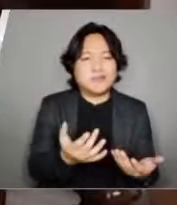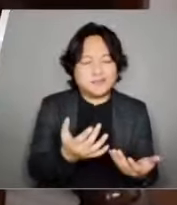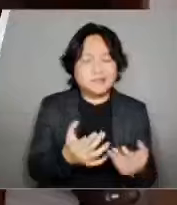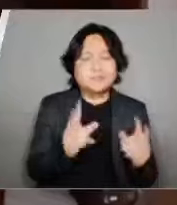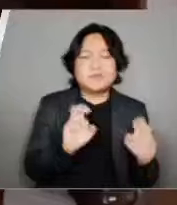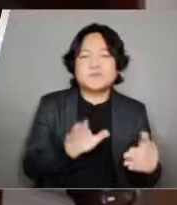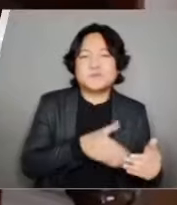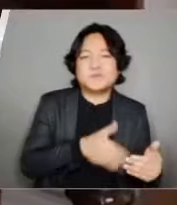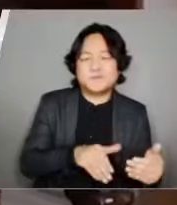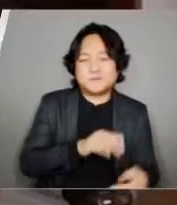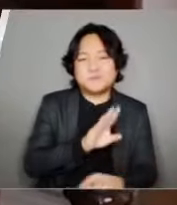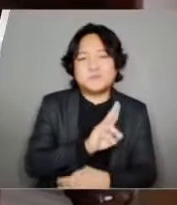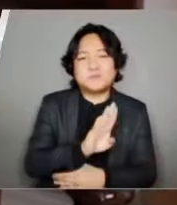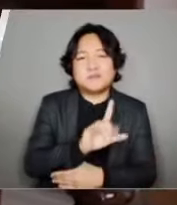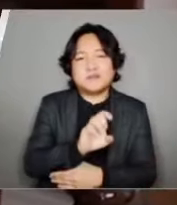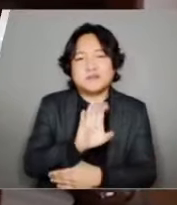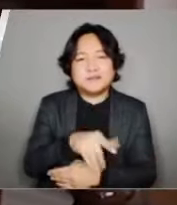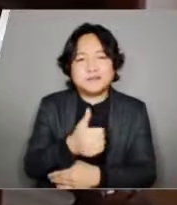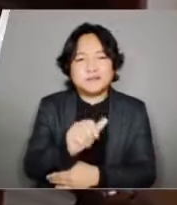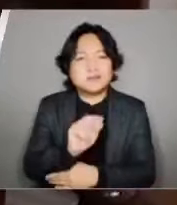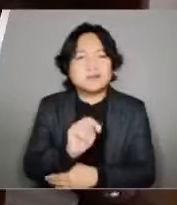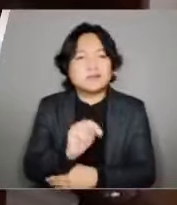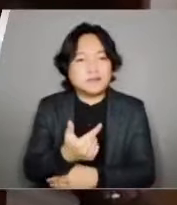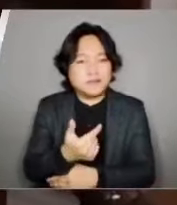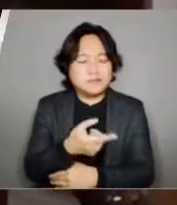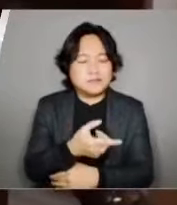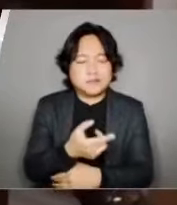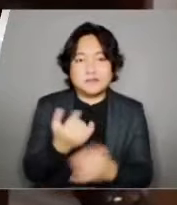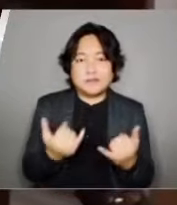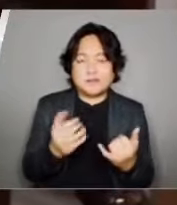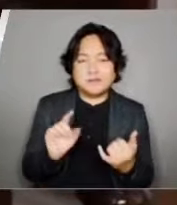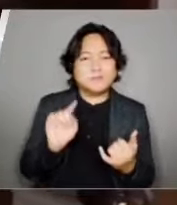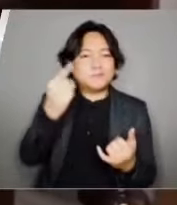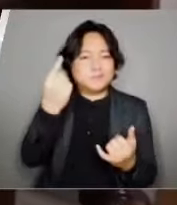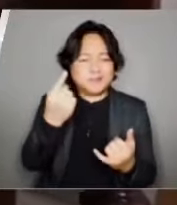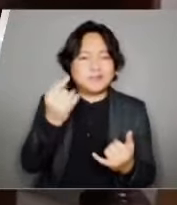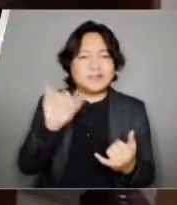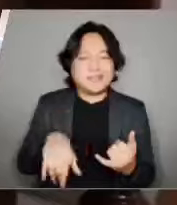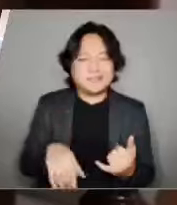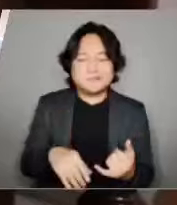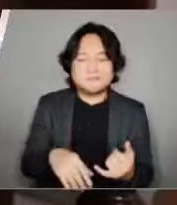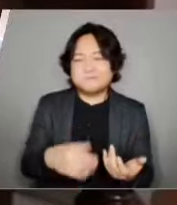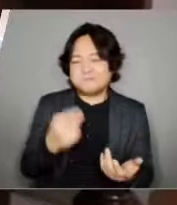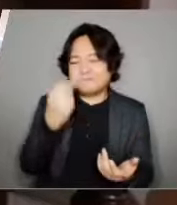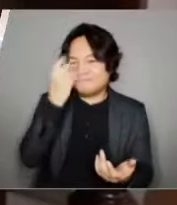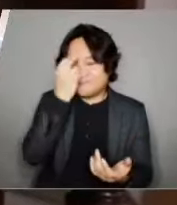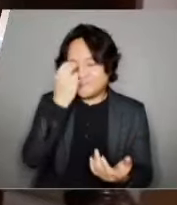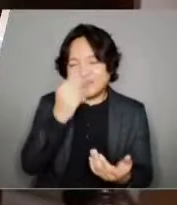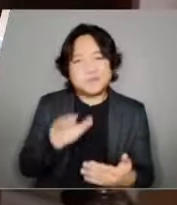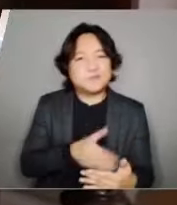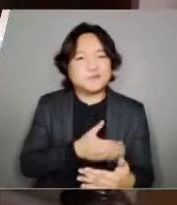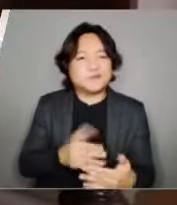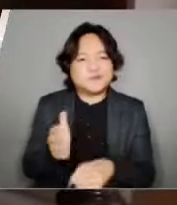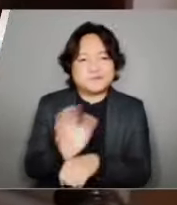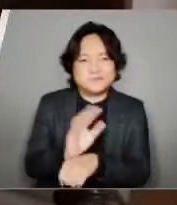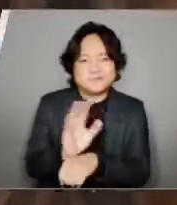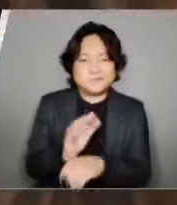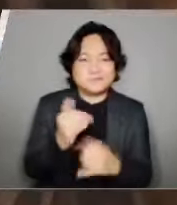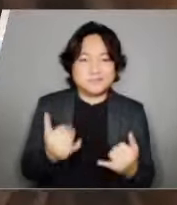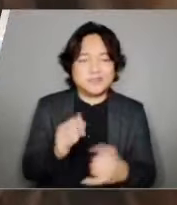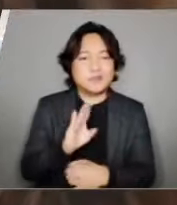is probably the first and only murder mystery music video na gagawin ng